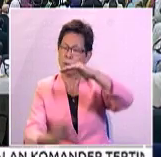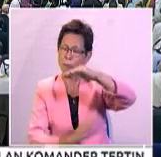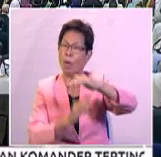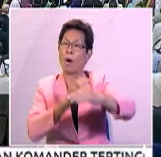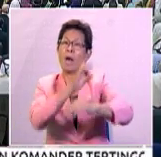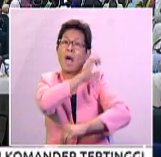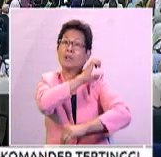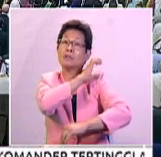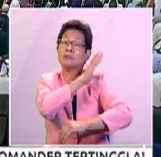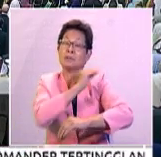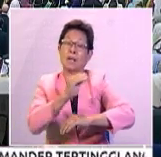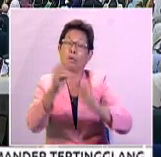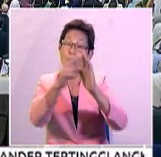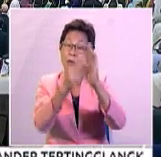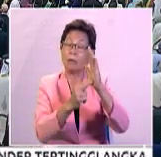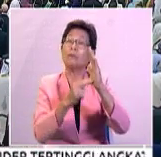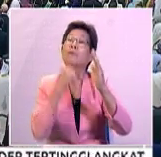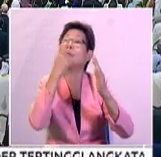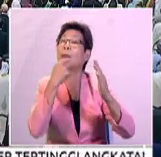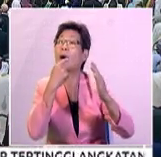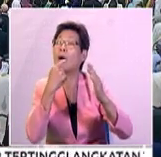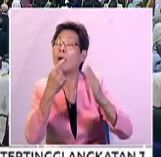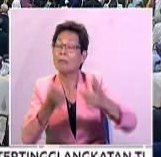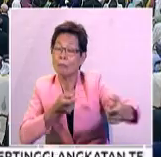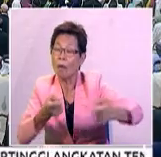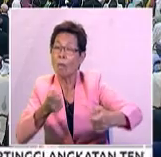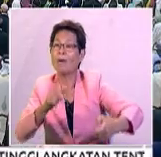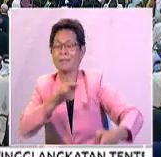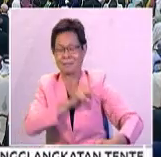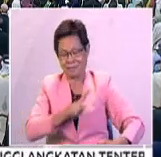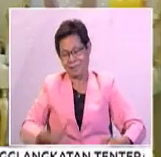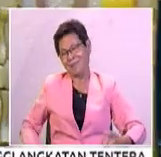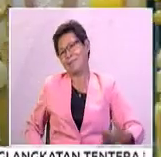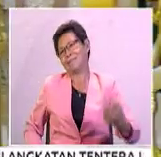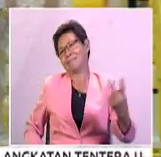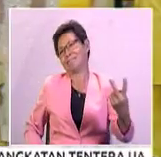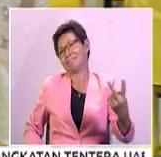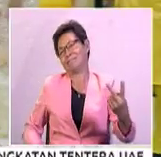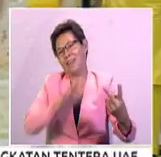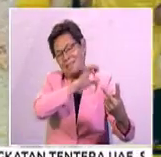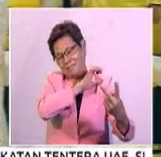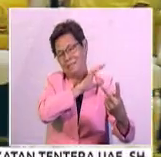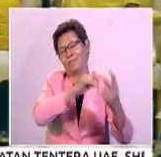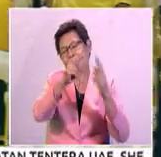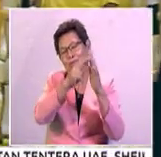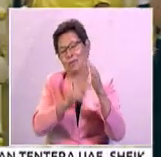bawah kedudukan Yang di-Pertuan Agong.